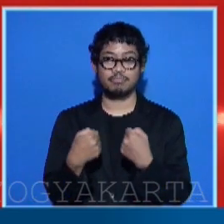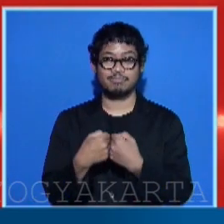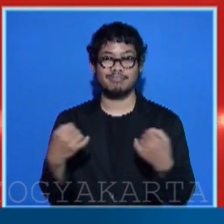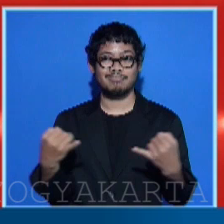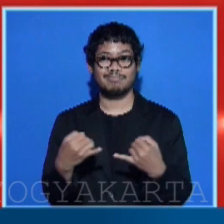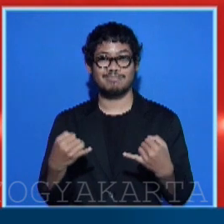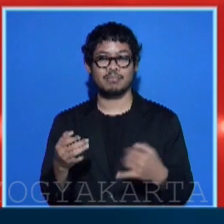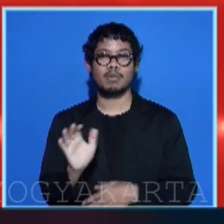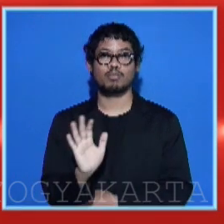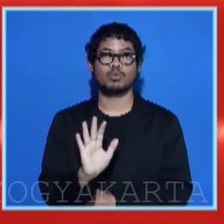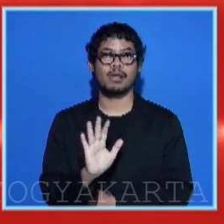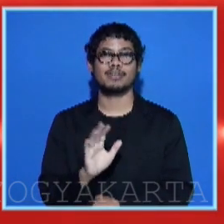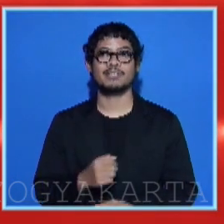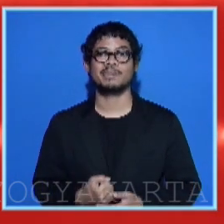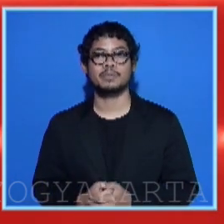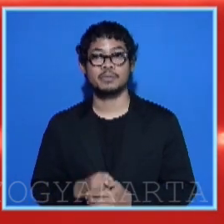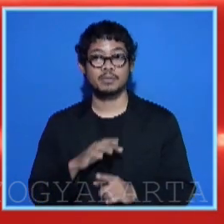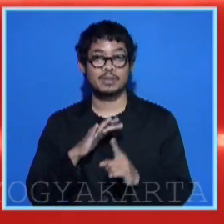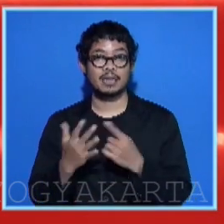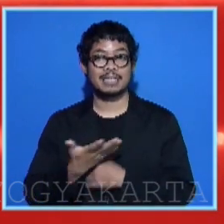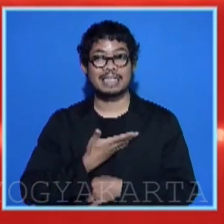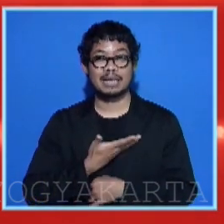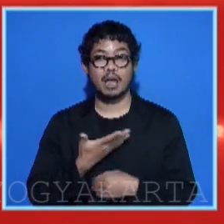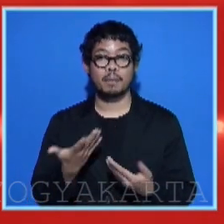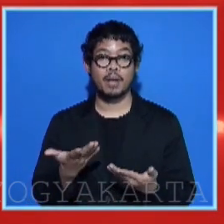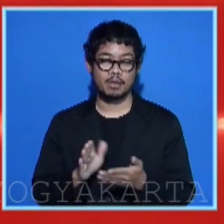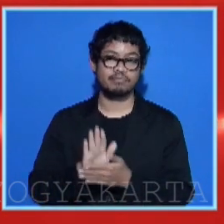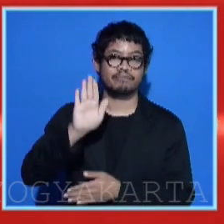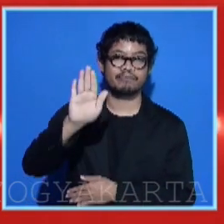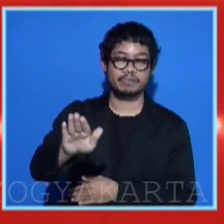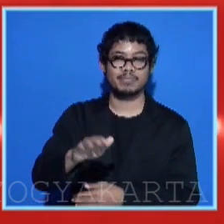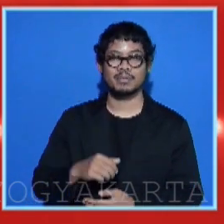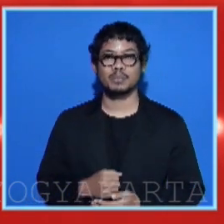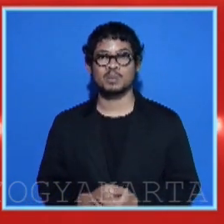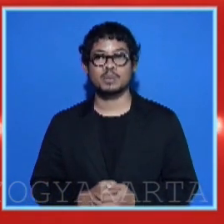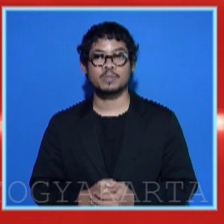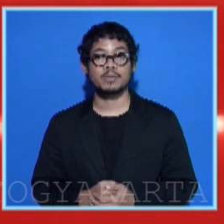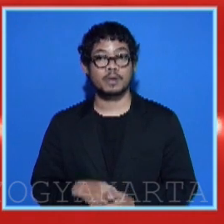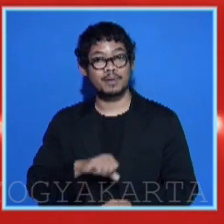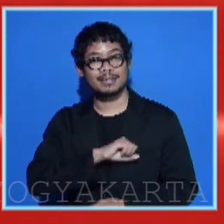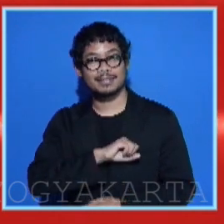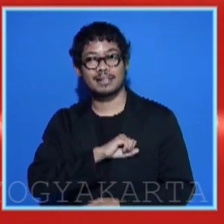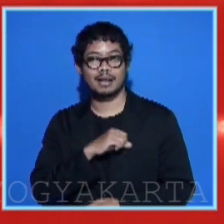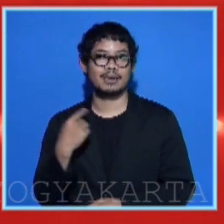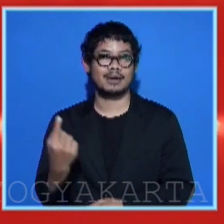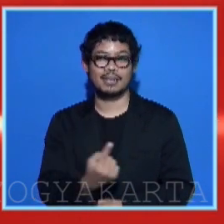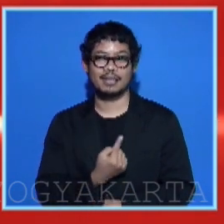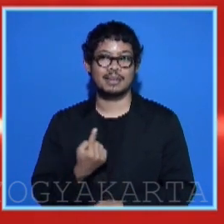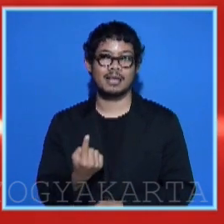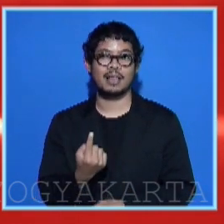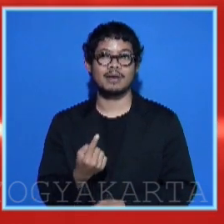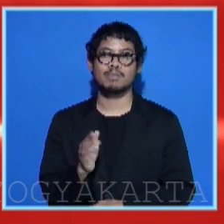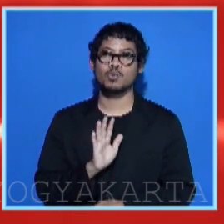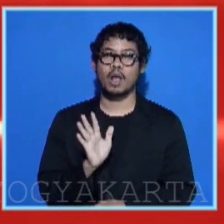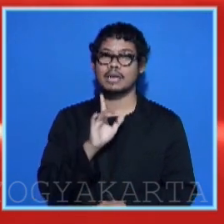Masyarakat menginginkan kemajuan, kemartabatan bangsa, bukan